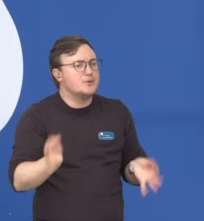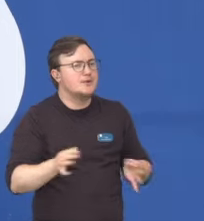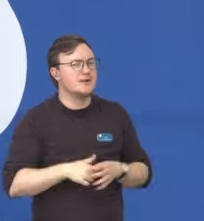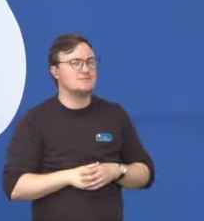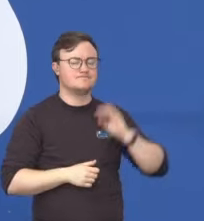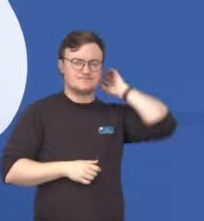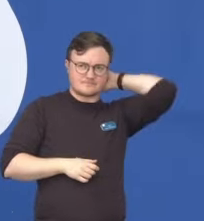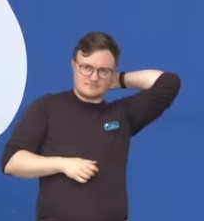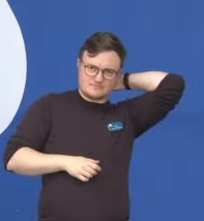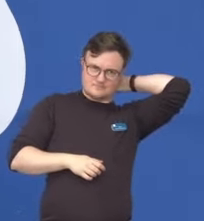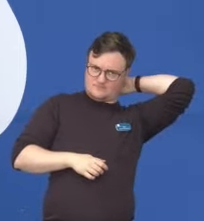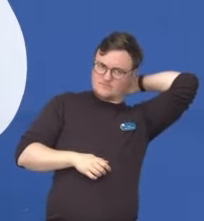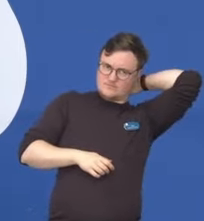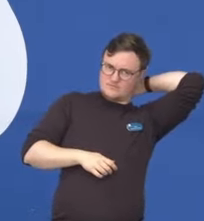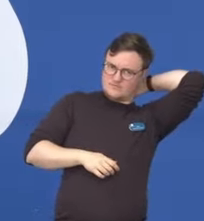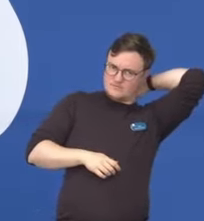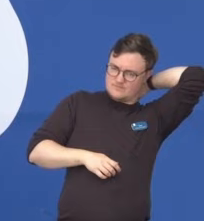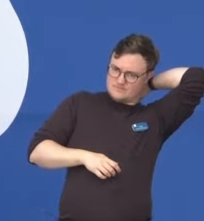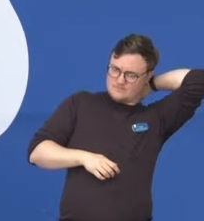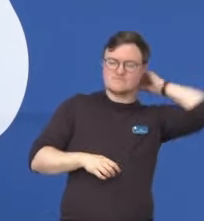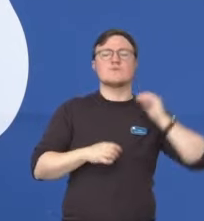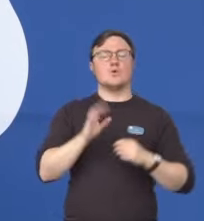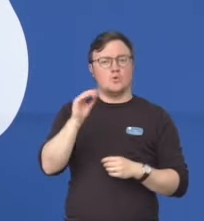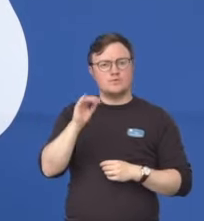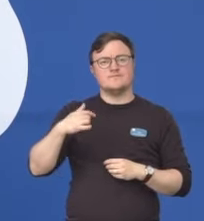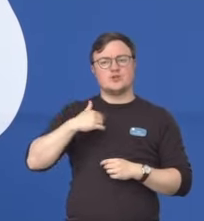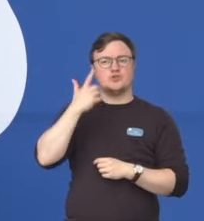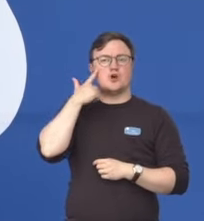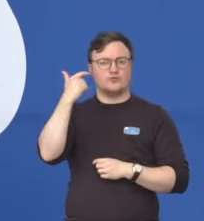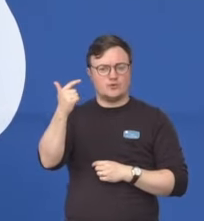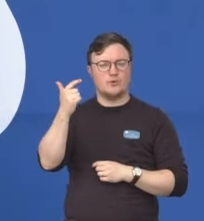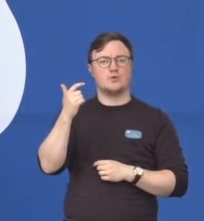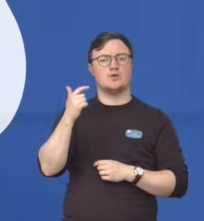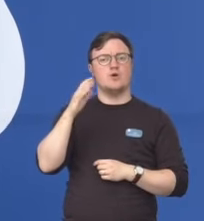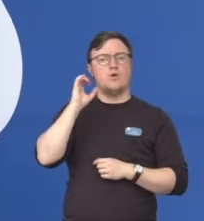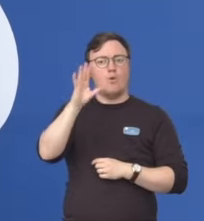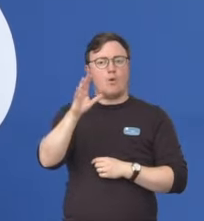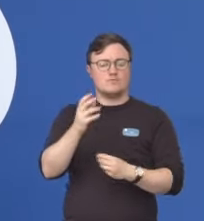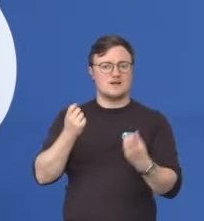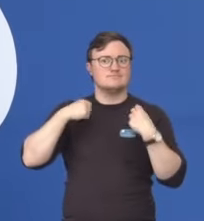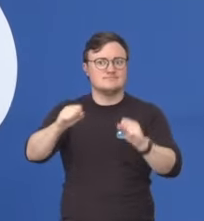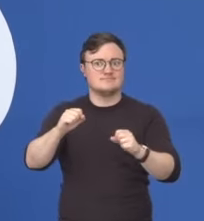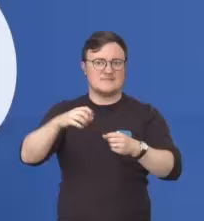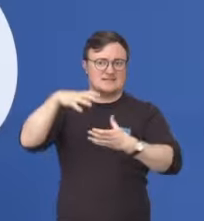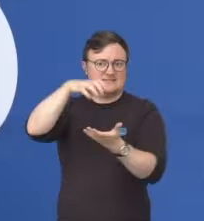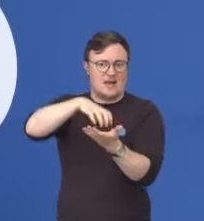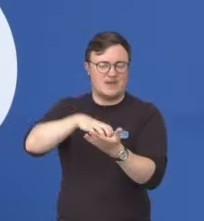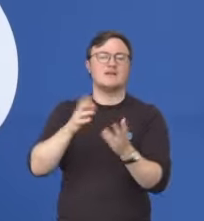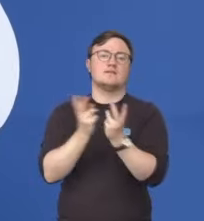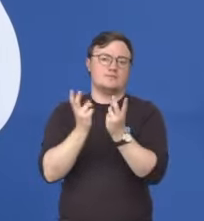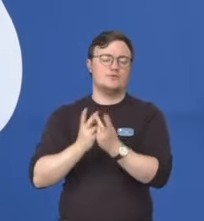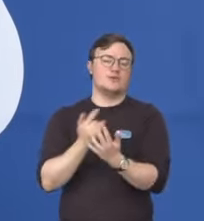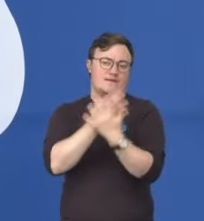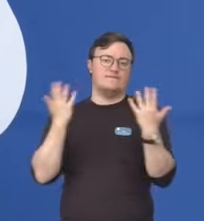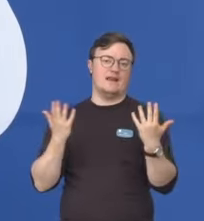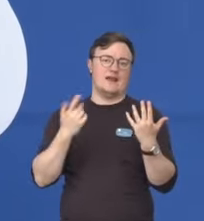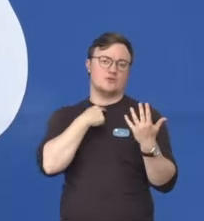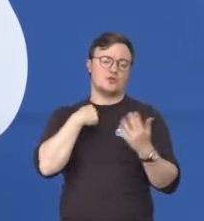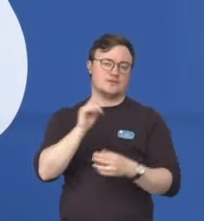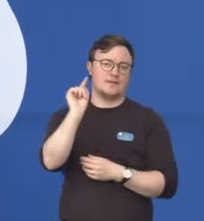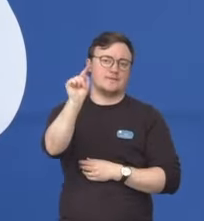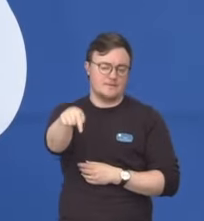Då tror jag att, som sagt, jag tror att det av att man har ett större samhällsengagemang kommer fler gå och rösta nu än tidigare. Och det andra handlar om